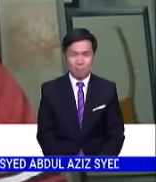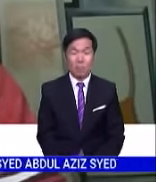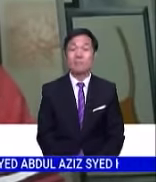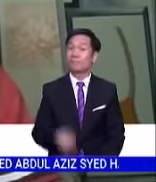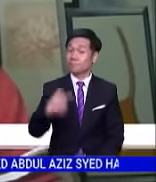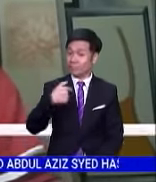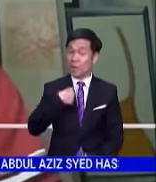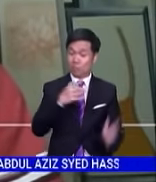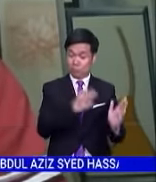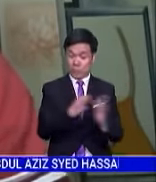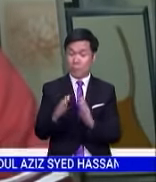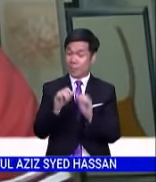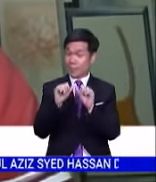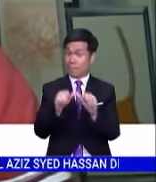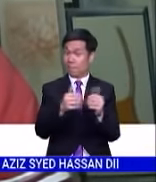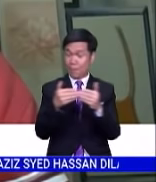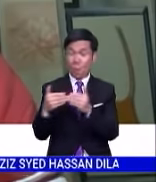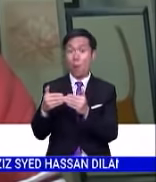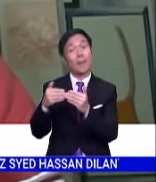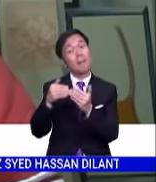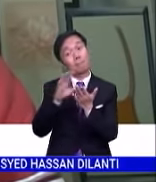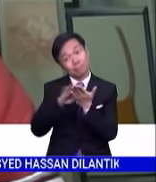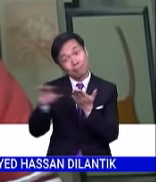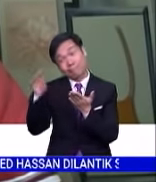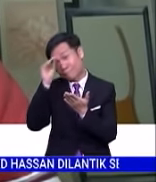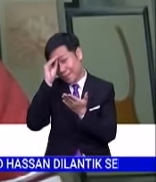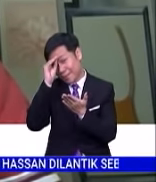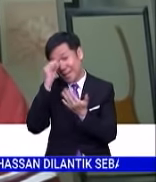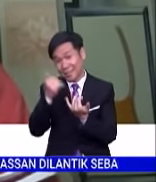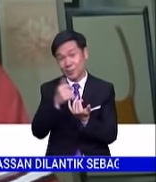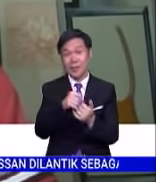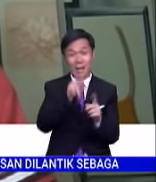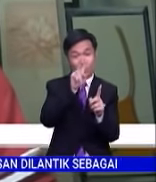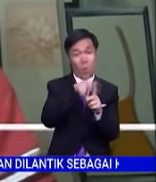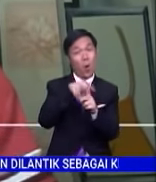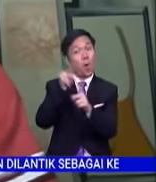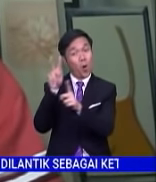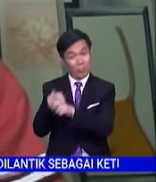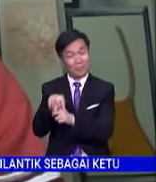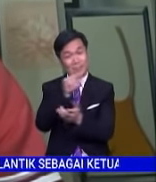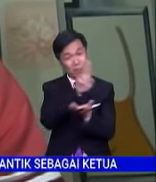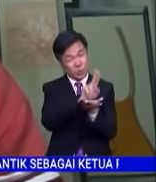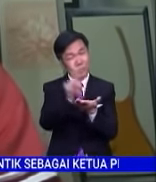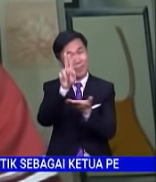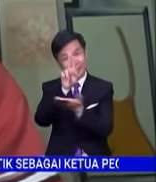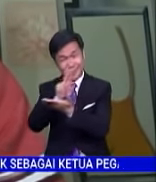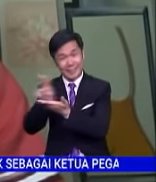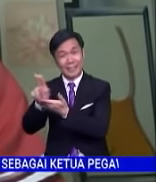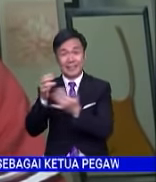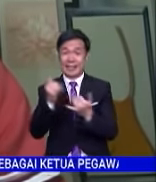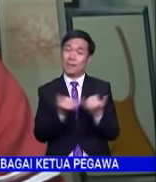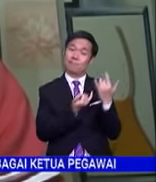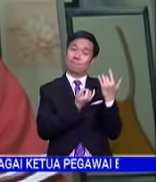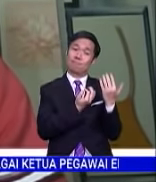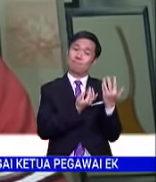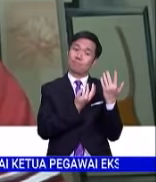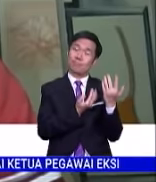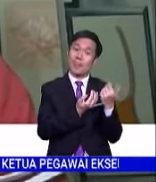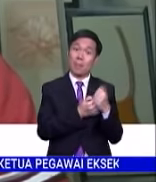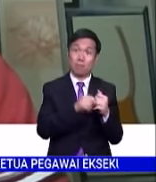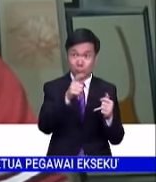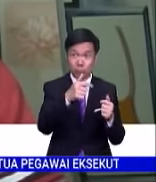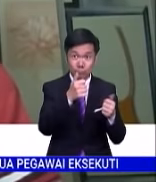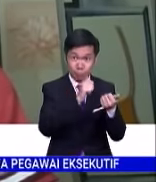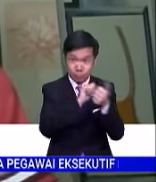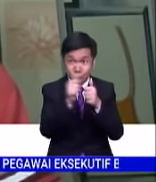Lia memang plan untuk sambung belajar, and Lia pun dah mohon beberapa universiti. So sekarang ni Lia tengah tunggu